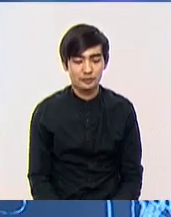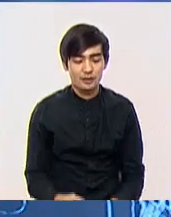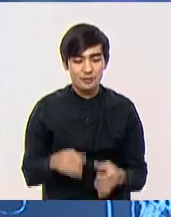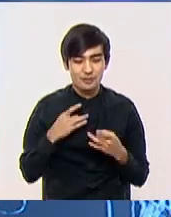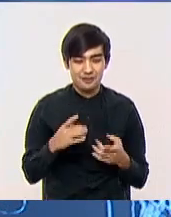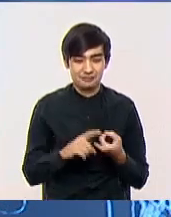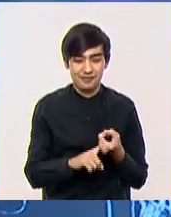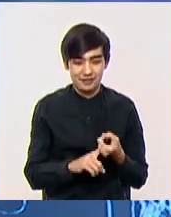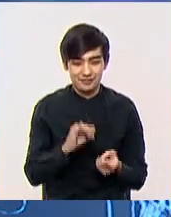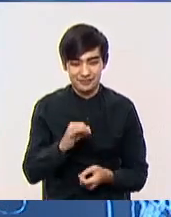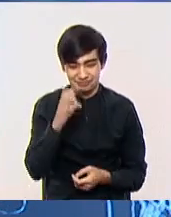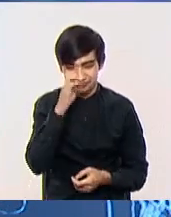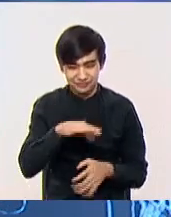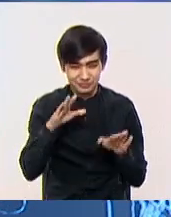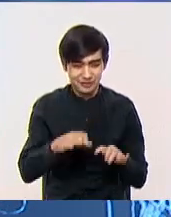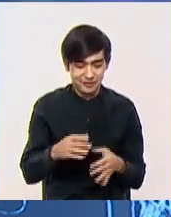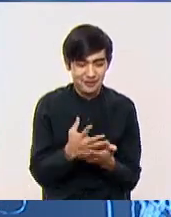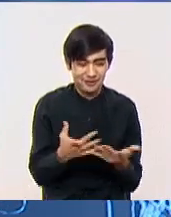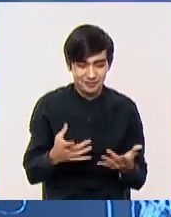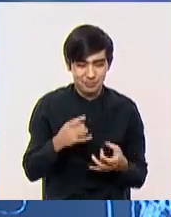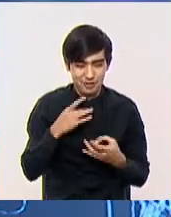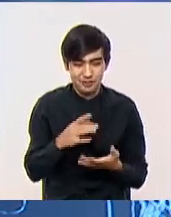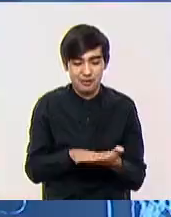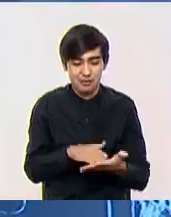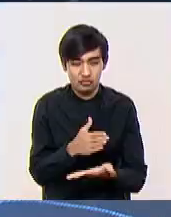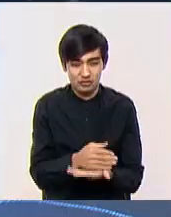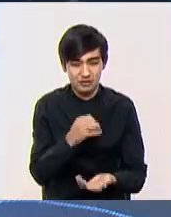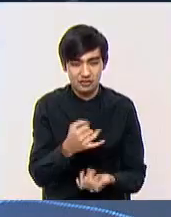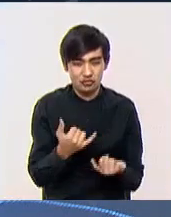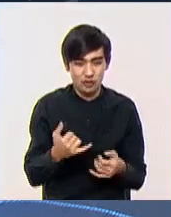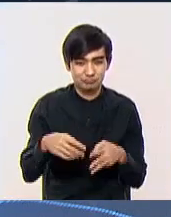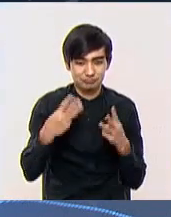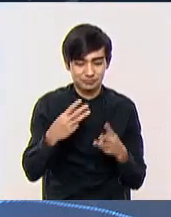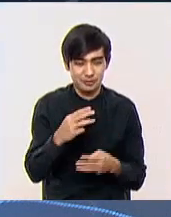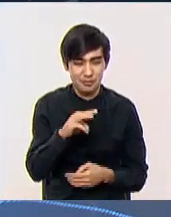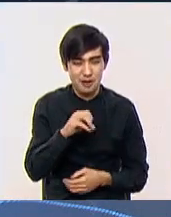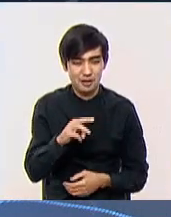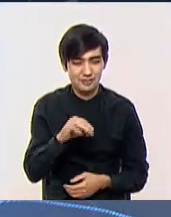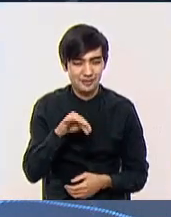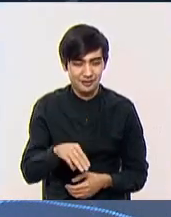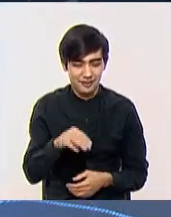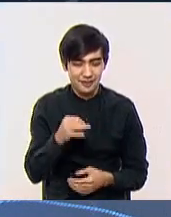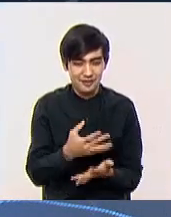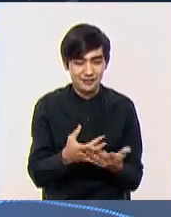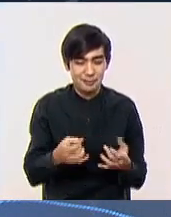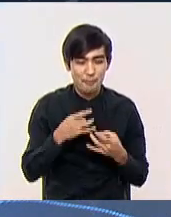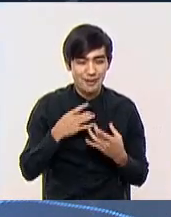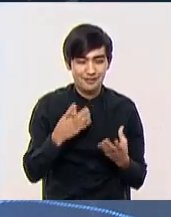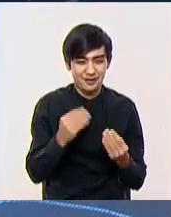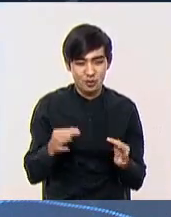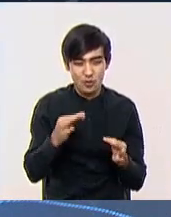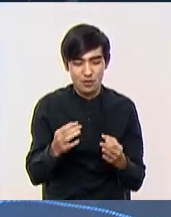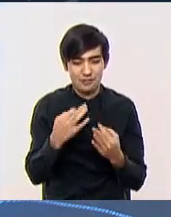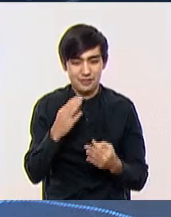Мерекеге орай еліміздің әр өңірінде мәдени шаралар жалғасуда. Қазір бізбен байланысты әріптесім Мақсат Жақсыбайұлы аймақтардағы мереке барысын